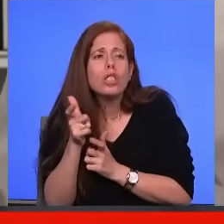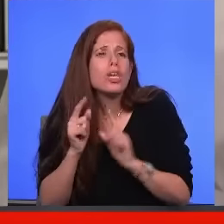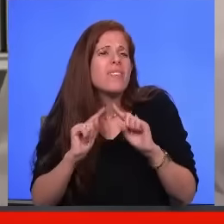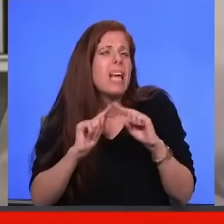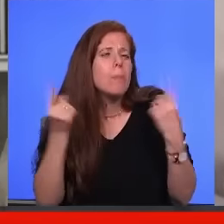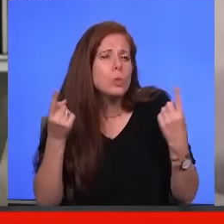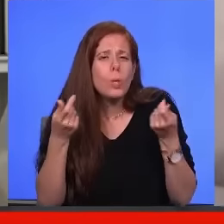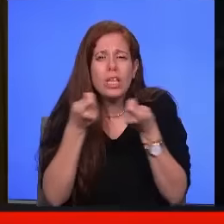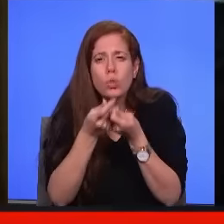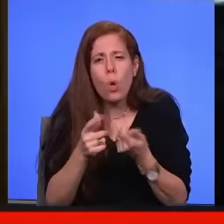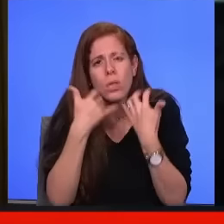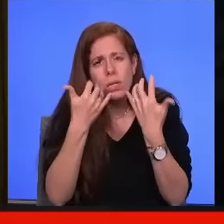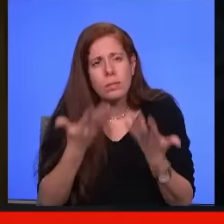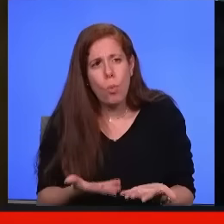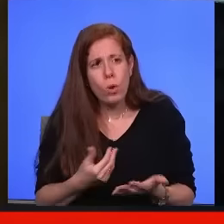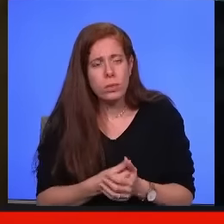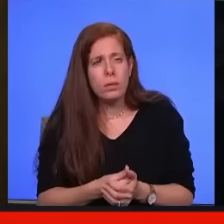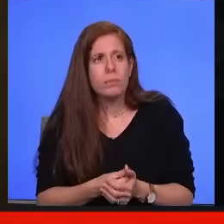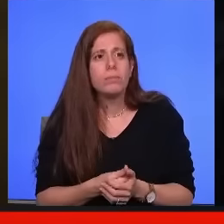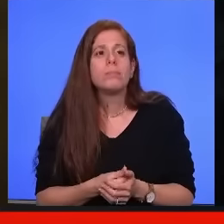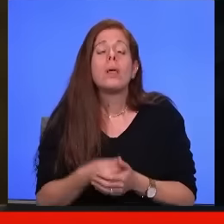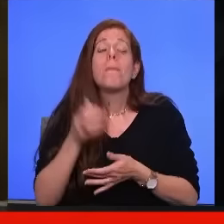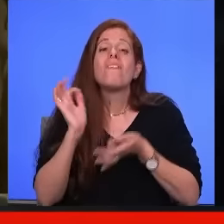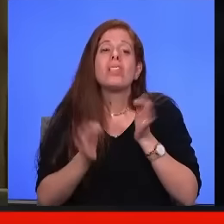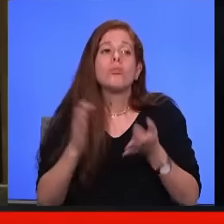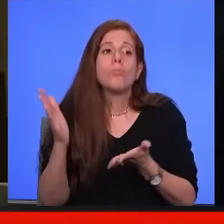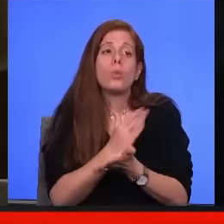אותה לכל הסיפור הזה. בבית המשפט הוחלט